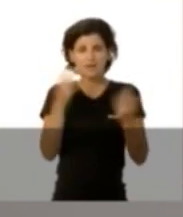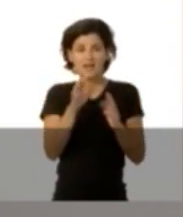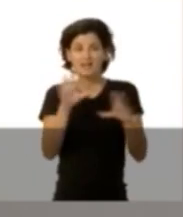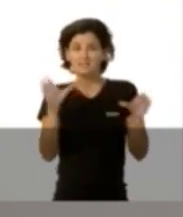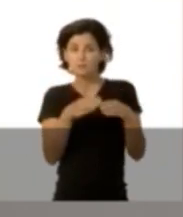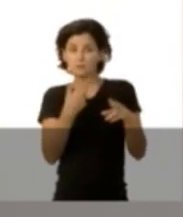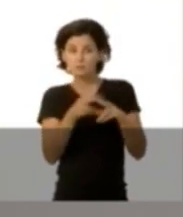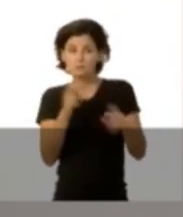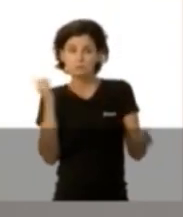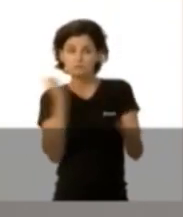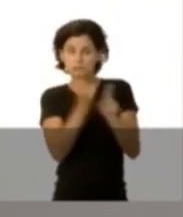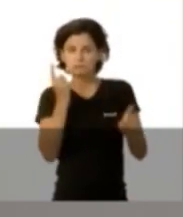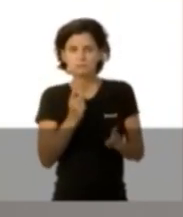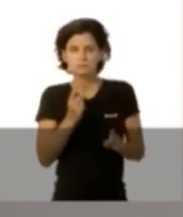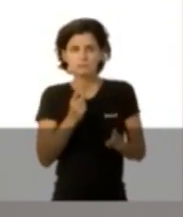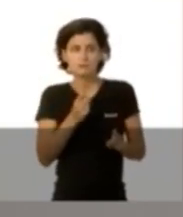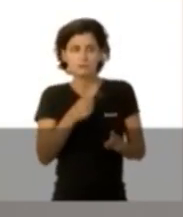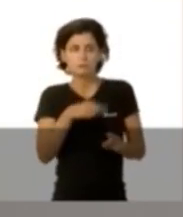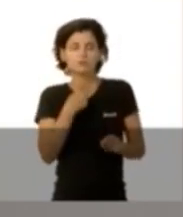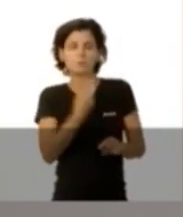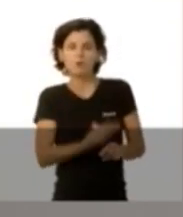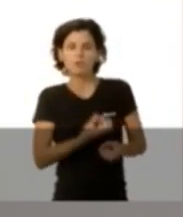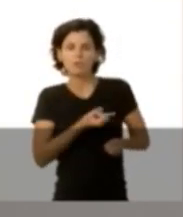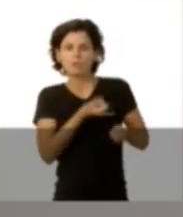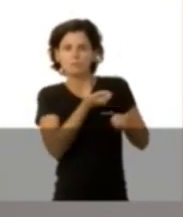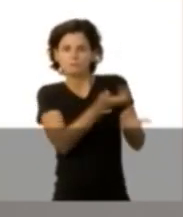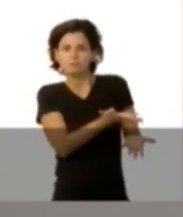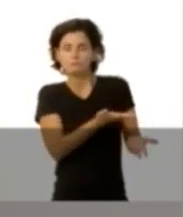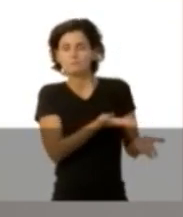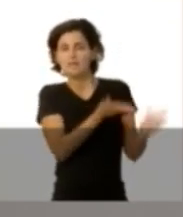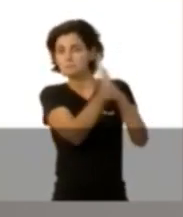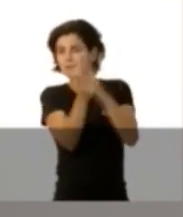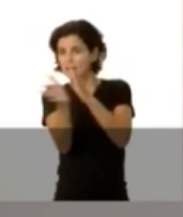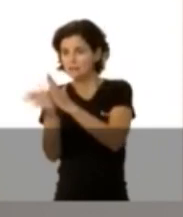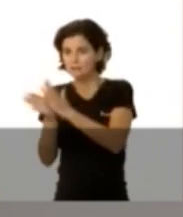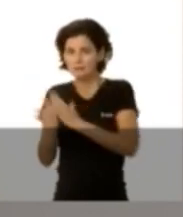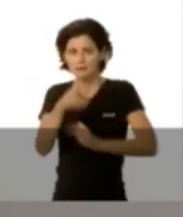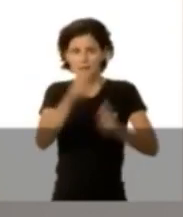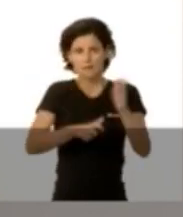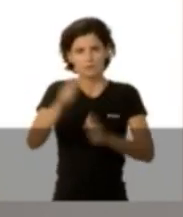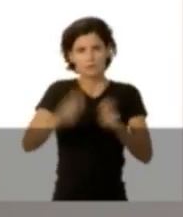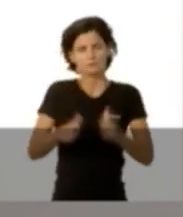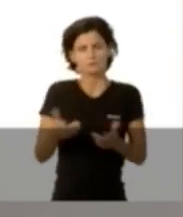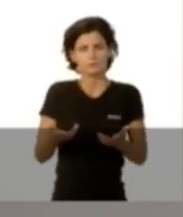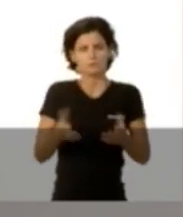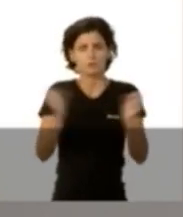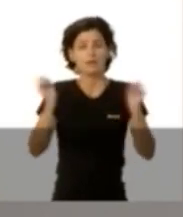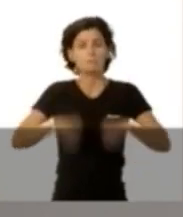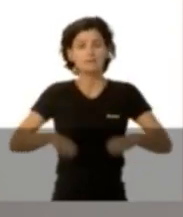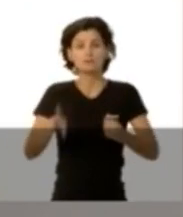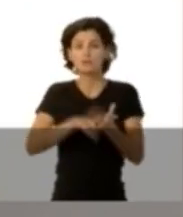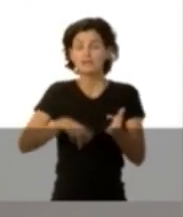això, doncs que li ho expliqui a la ciutadania. Des de luego no és el que està en el pacte de reconstrucció,